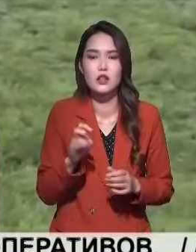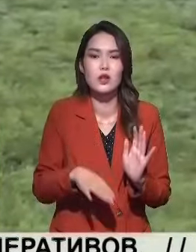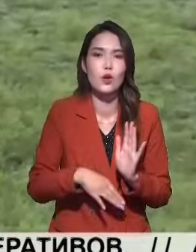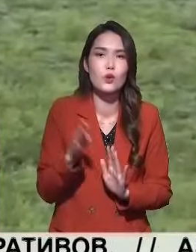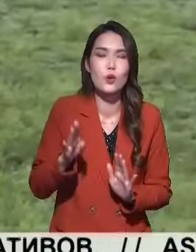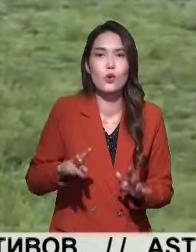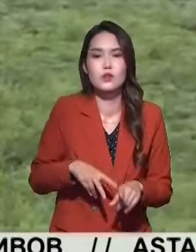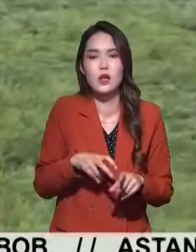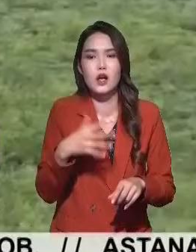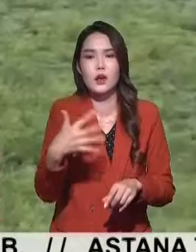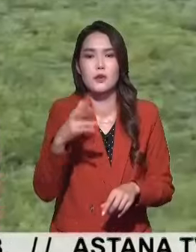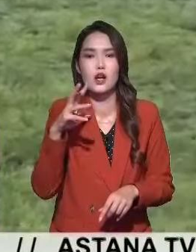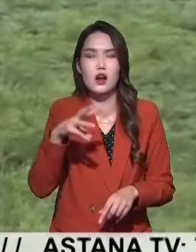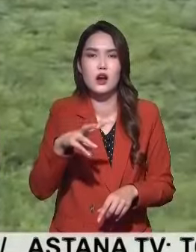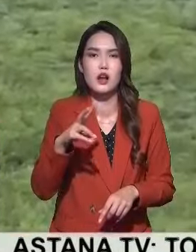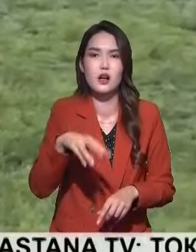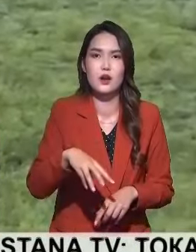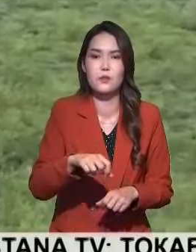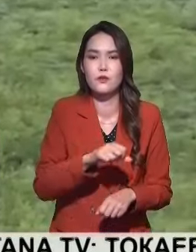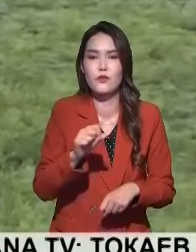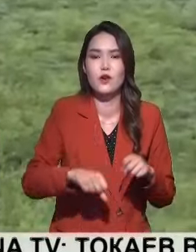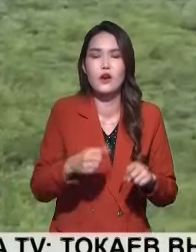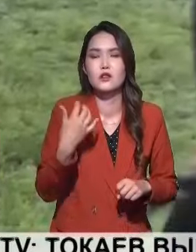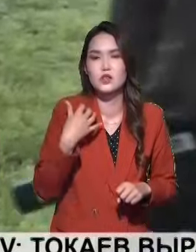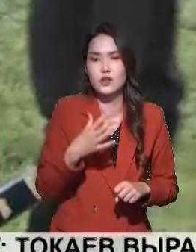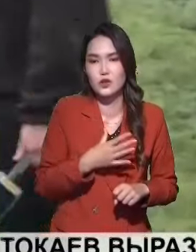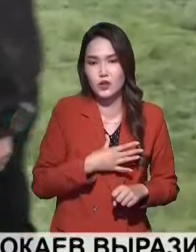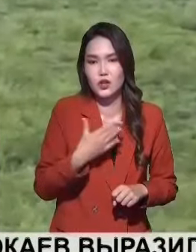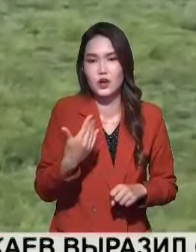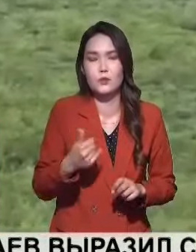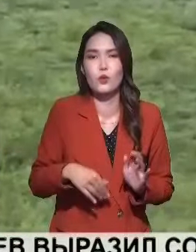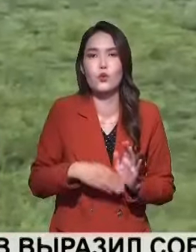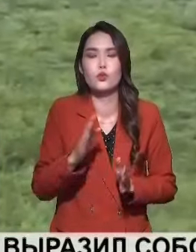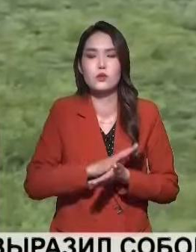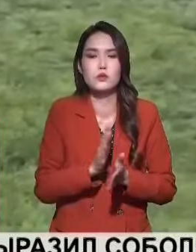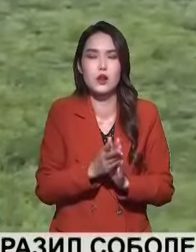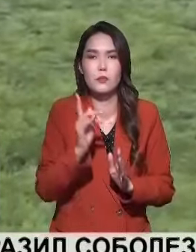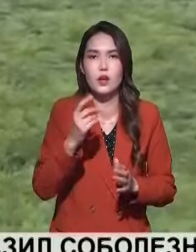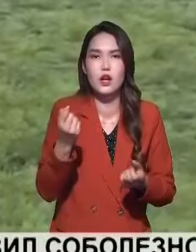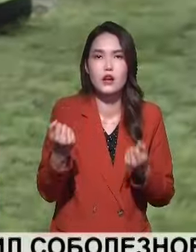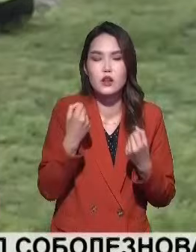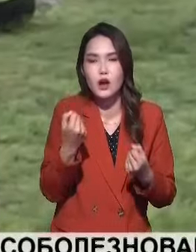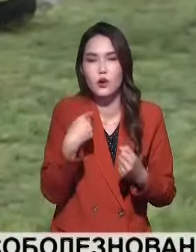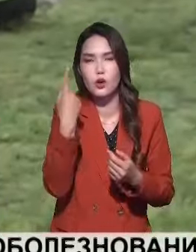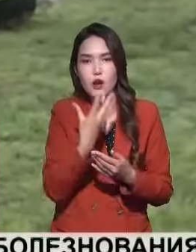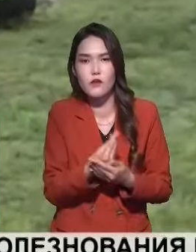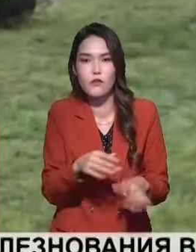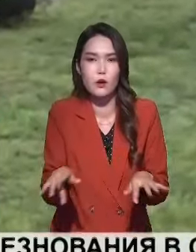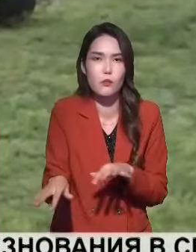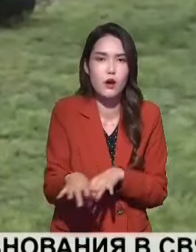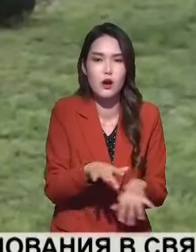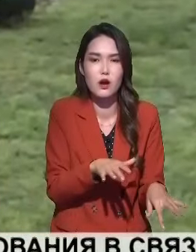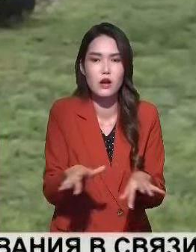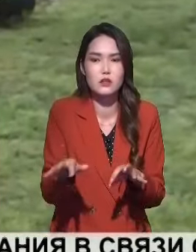50 километров останавливаются, замеряется их физическое состояние наездников. В случае,